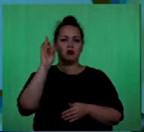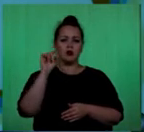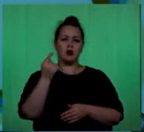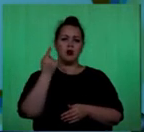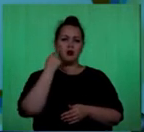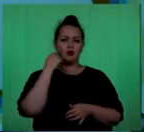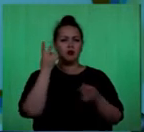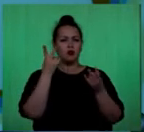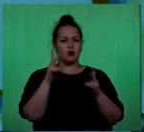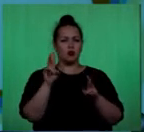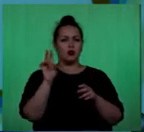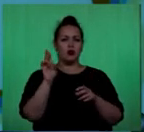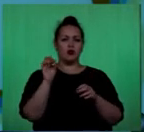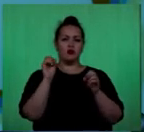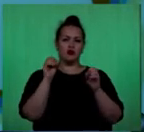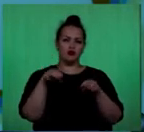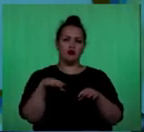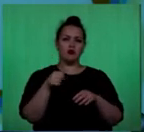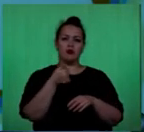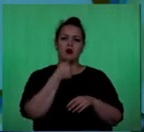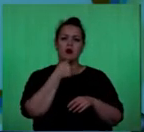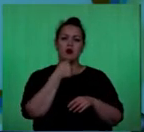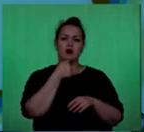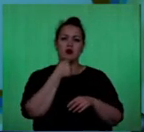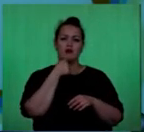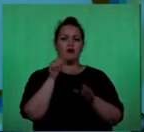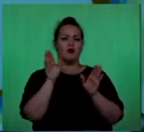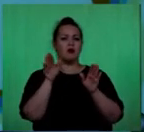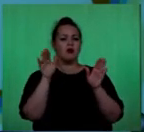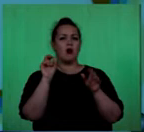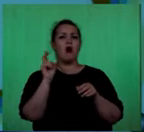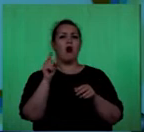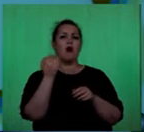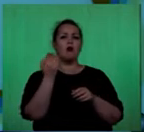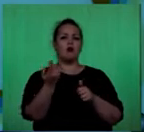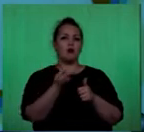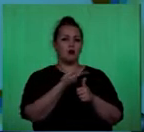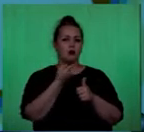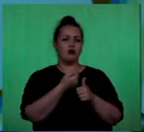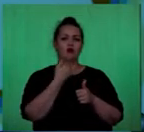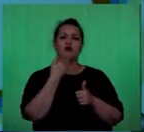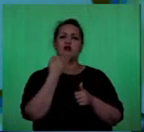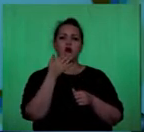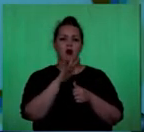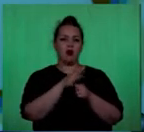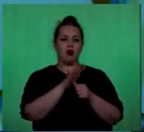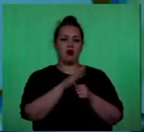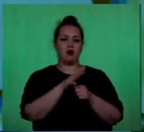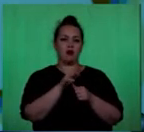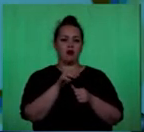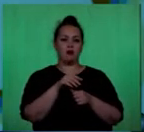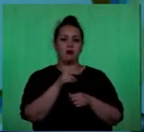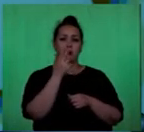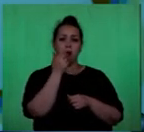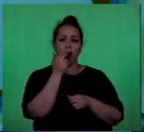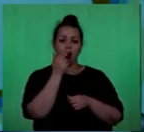но решил никогда не пробовать летать а как тебя зовут спросил карлсон малыш хотя по